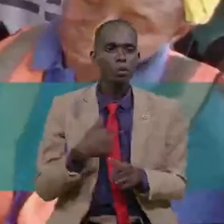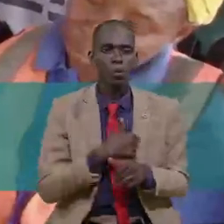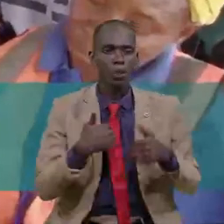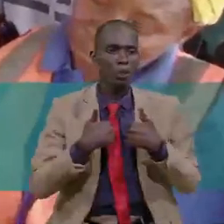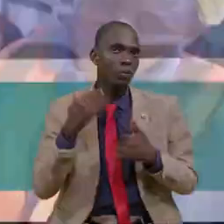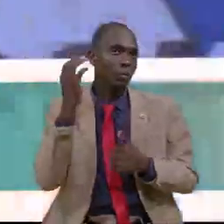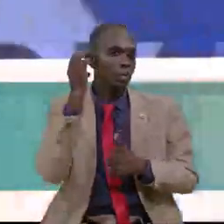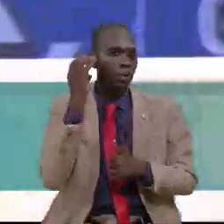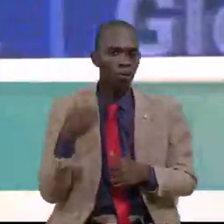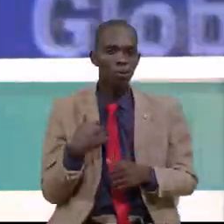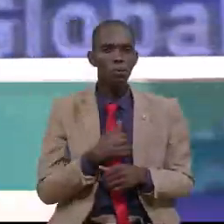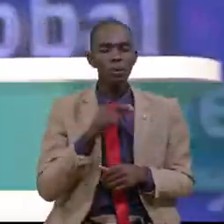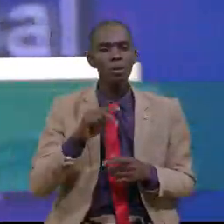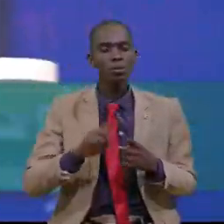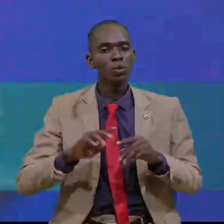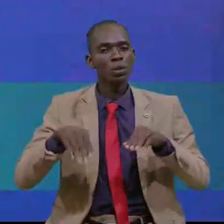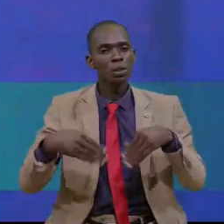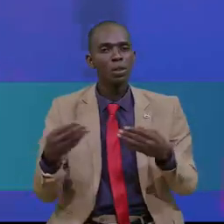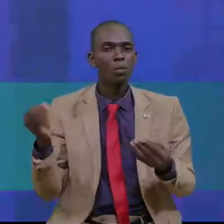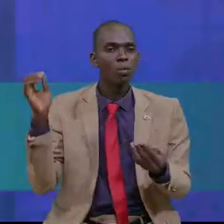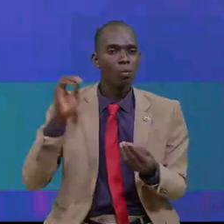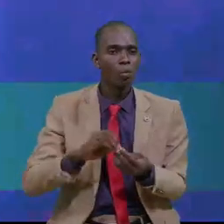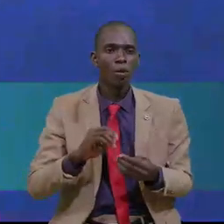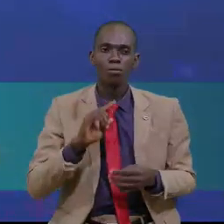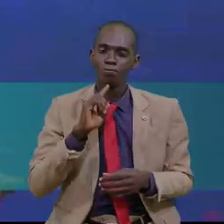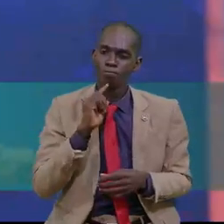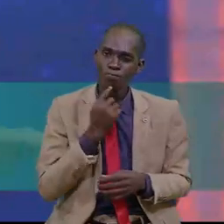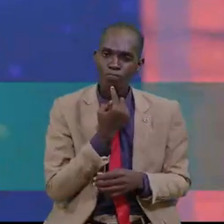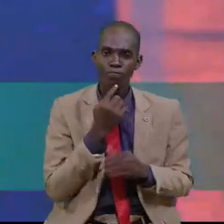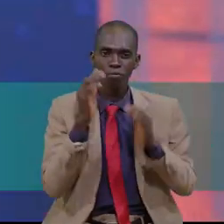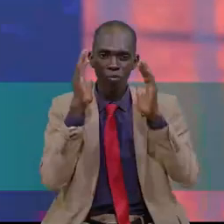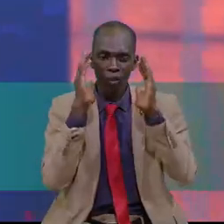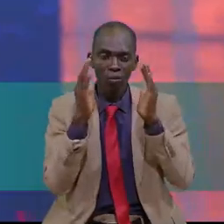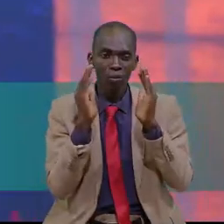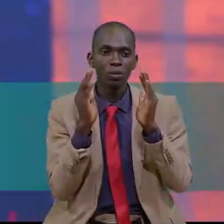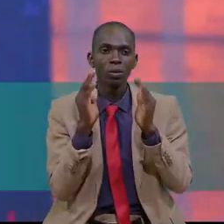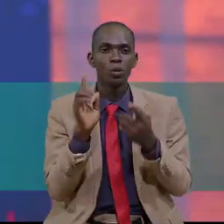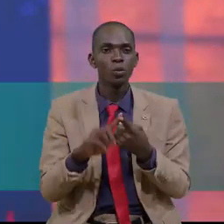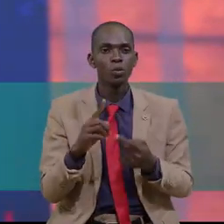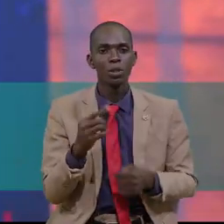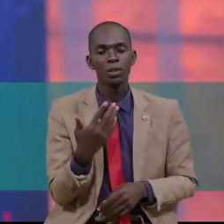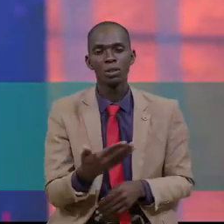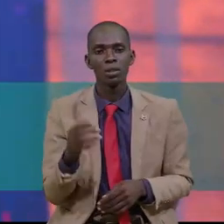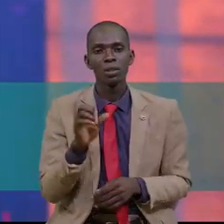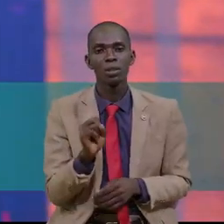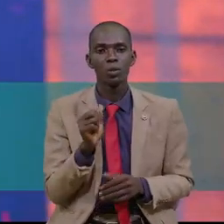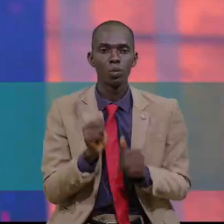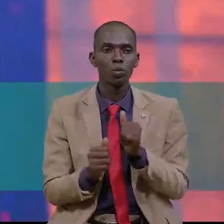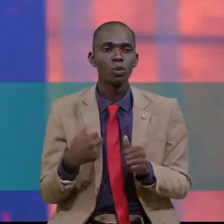entendues. Nous devons nous attacher aux choses que nous